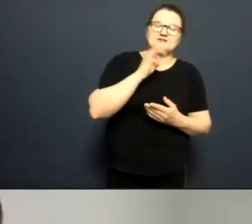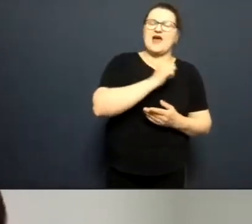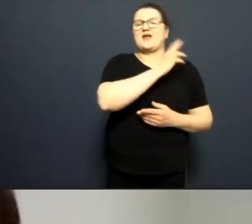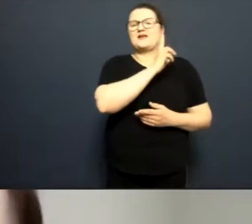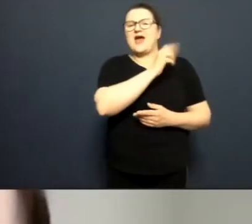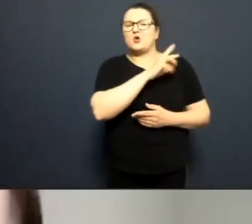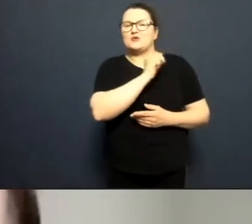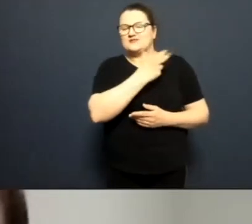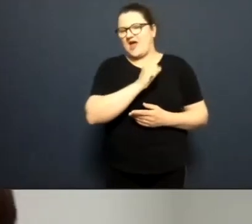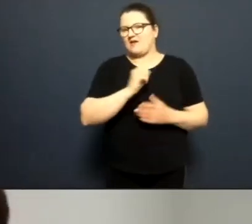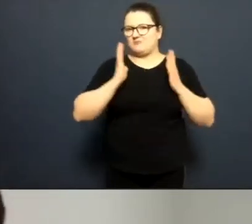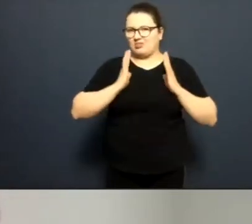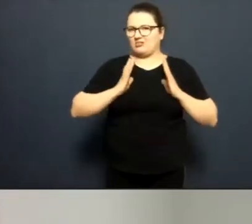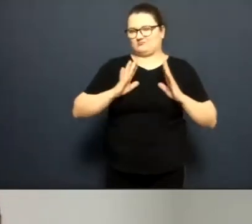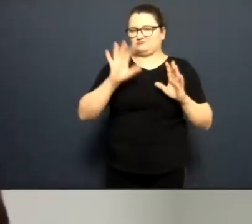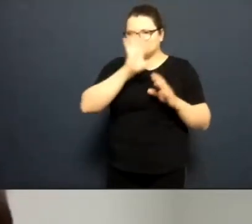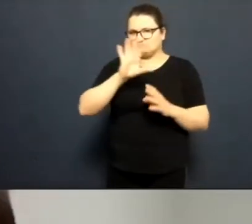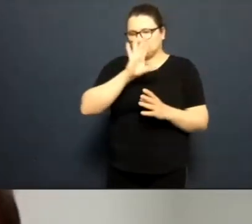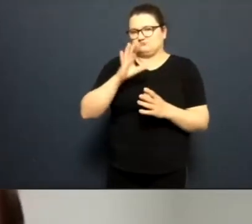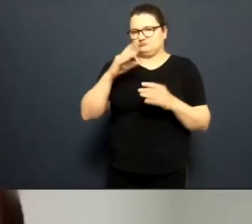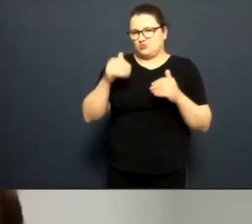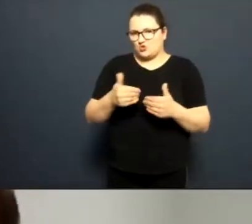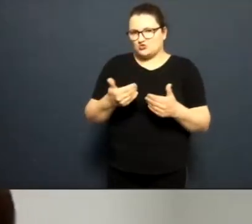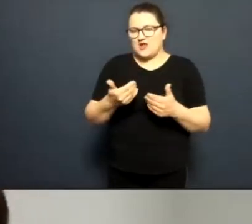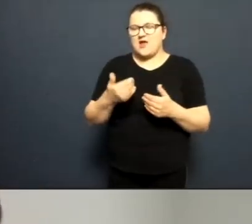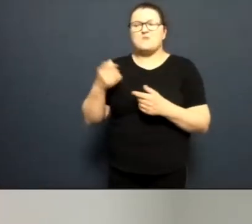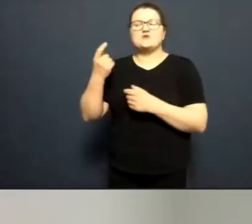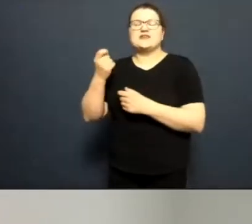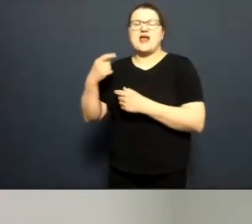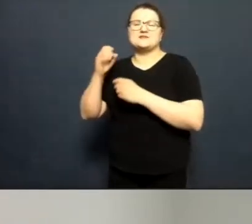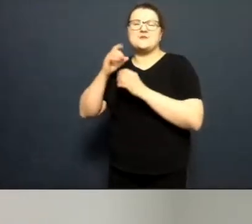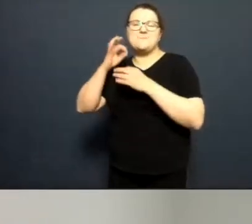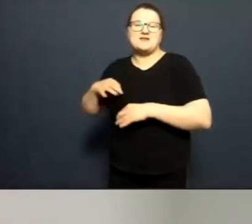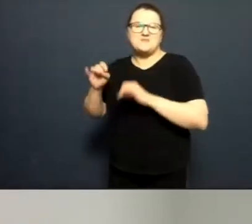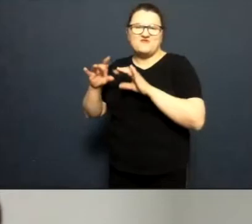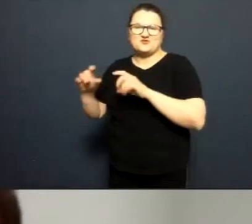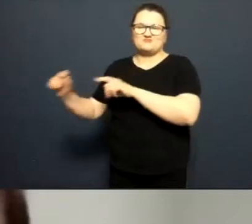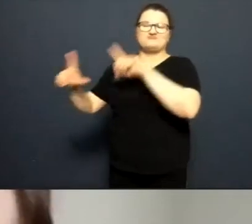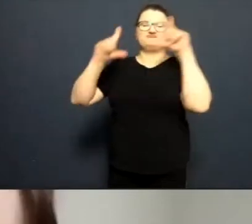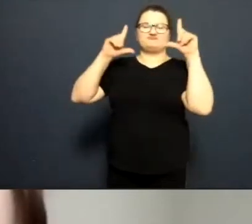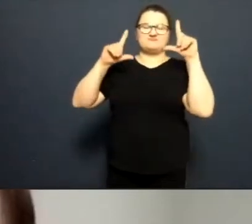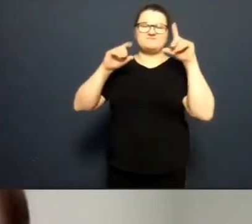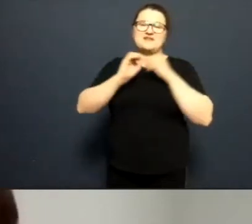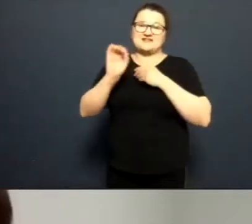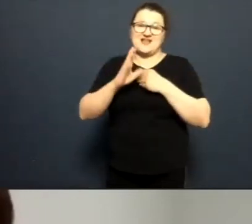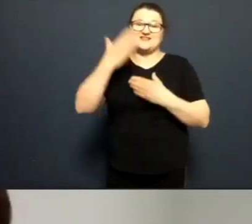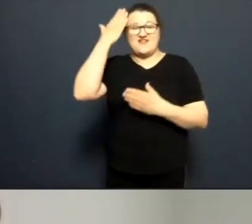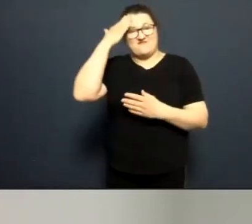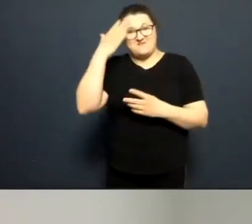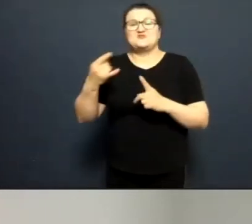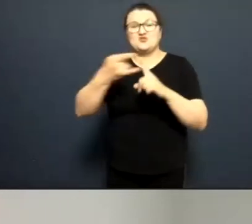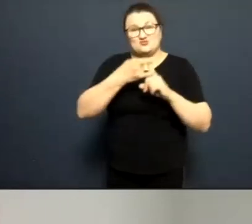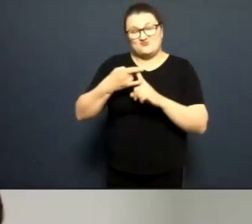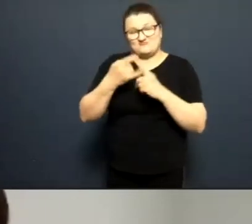w satysfakcjonujący sposób widoczne. Za chwilę Pani Profesor uruchomi prezentację. i jak znamy Zoom,